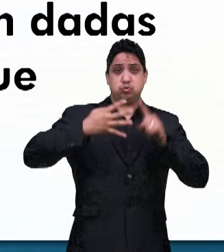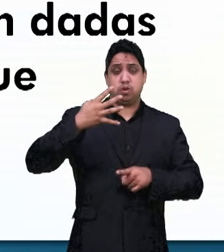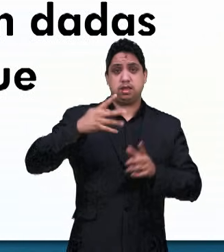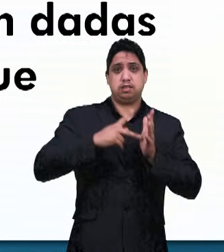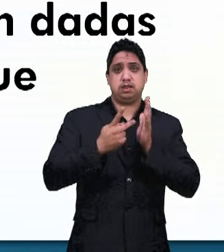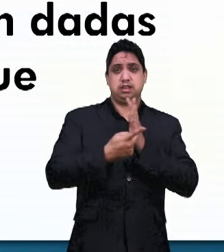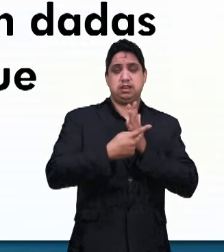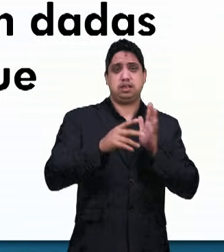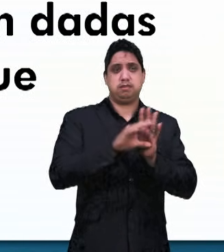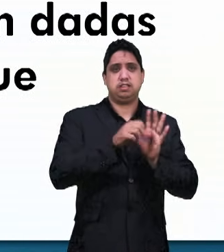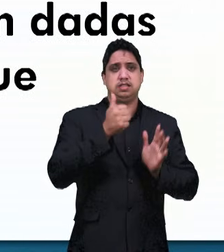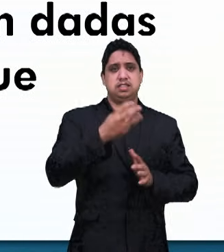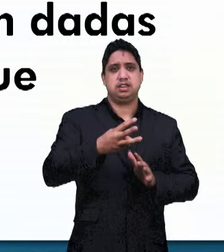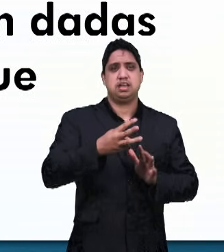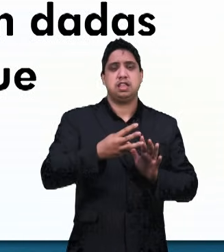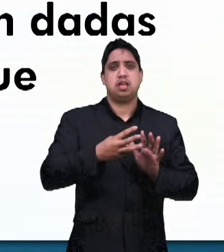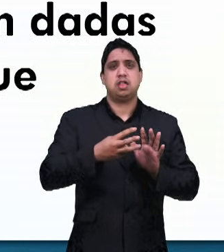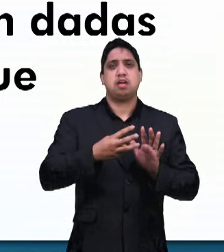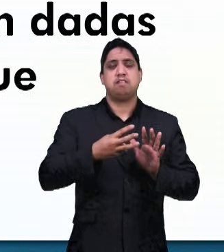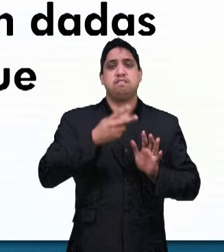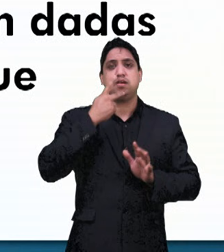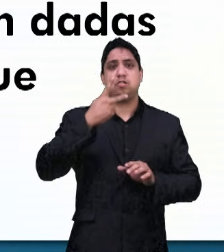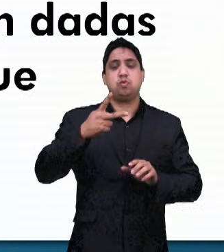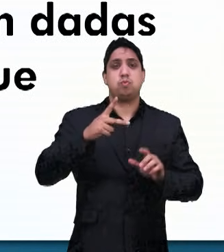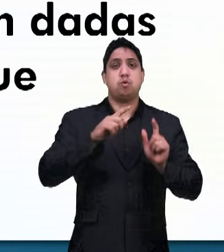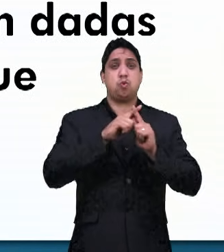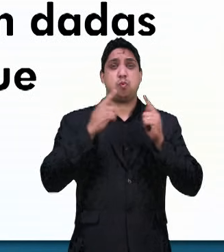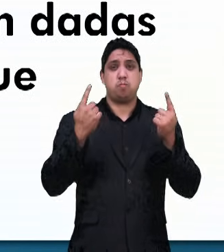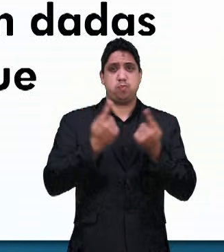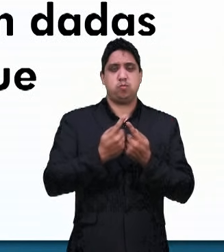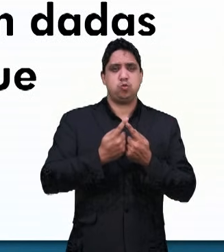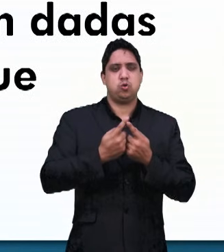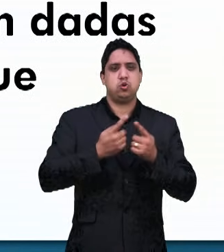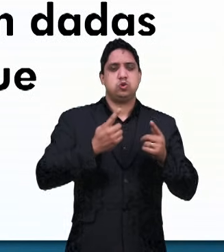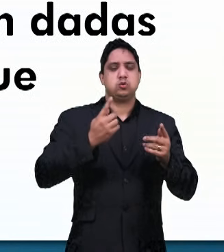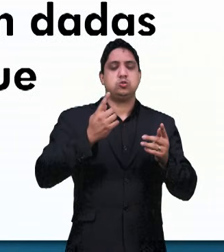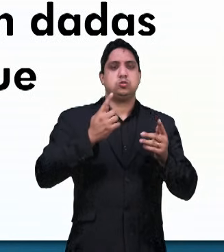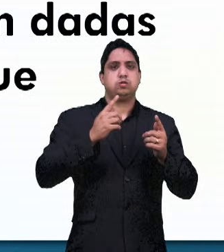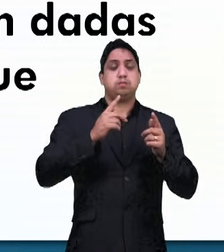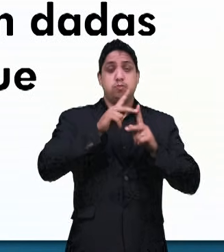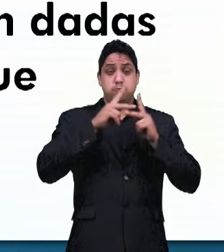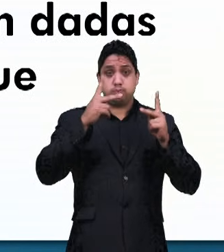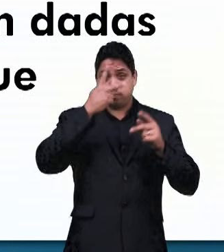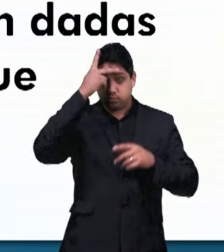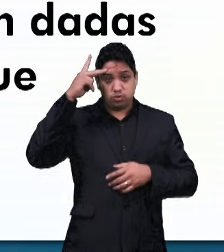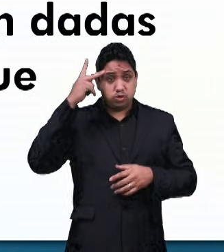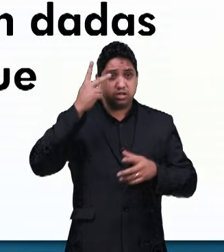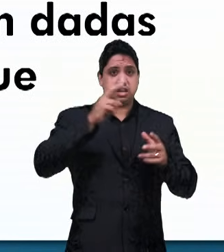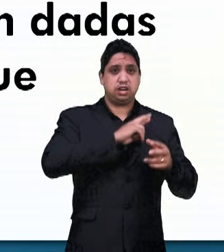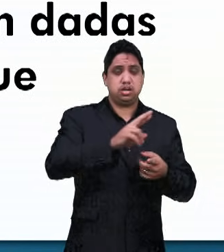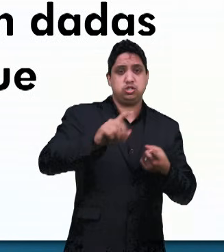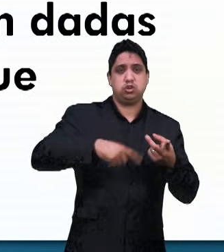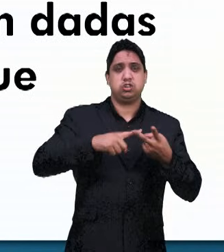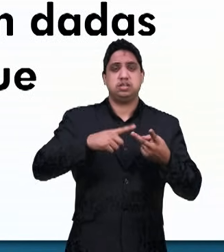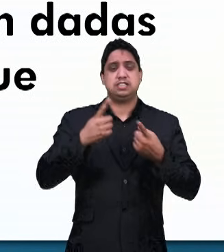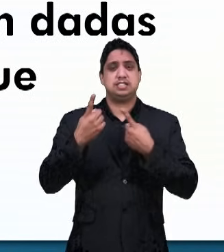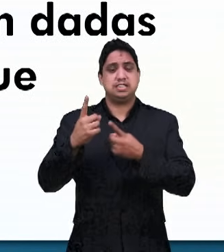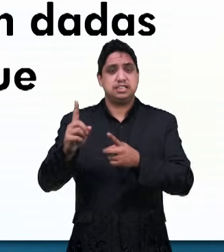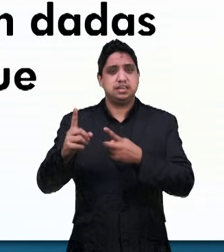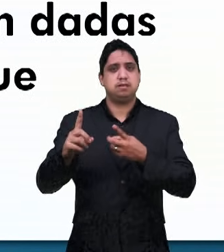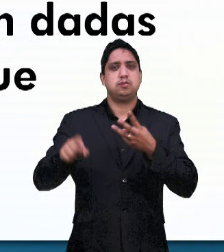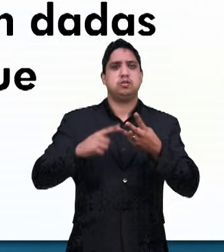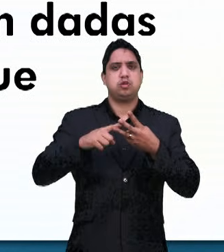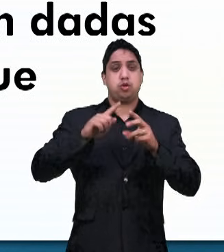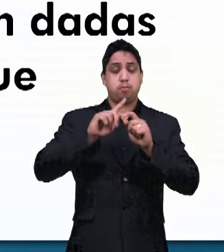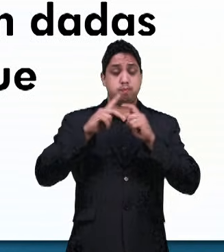premières paraboles du chapitre 13 de Matthieu ont été proférées pour un public composé de religieux, les disciples et le peuple en